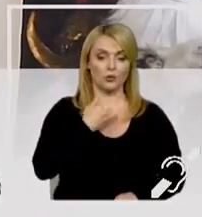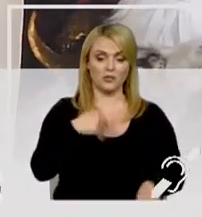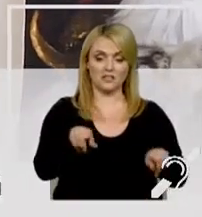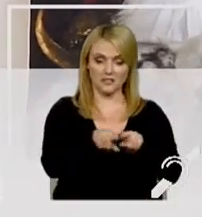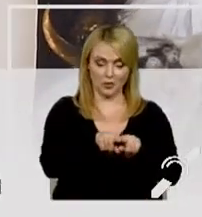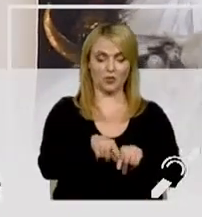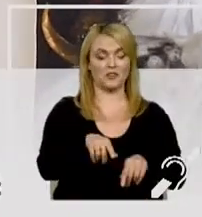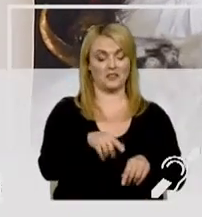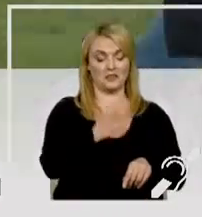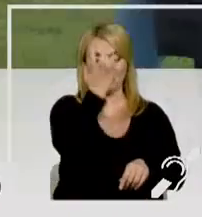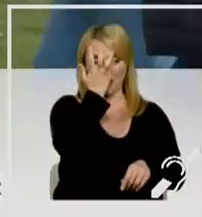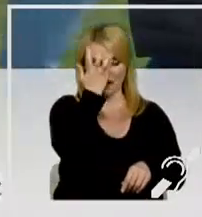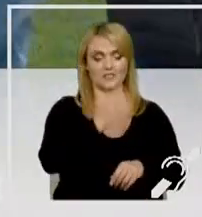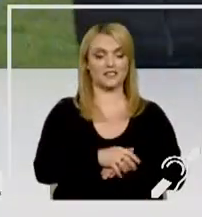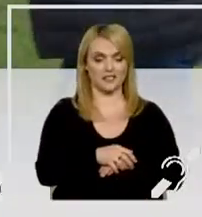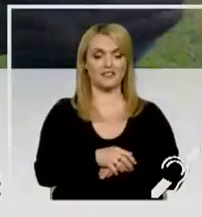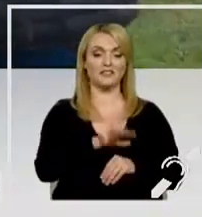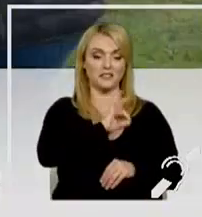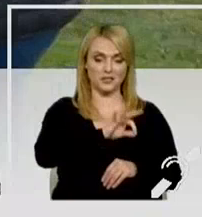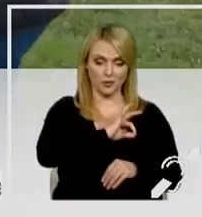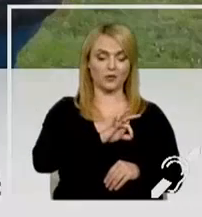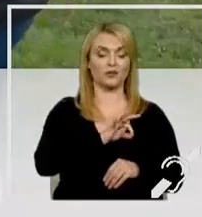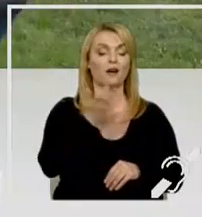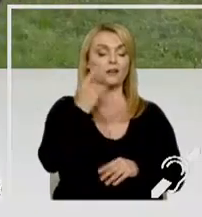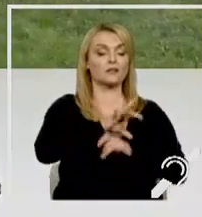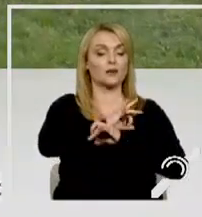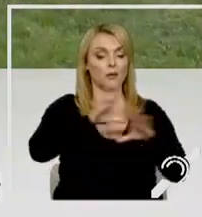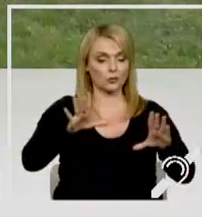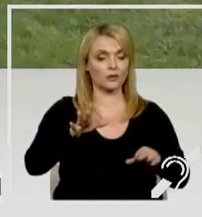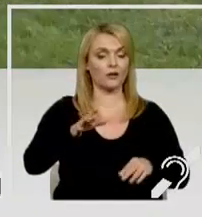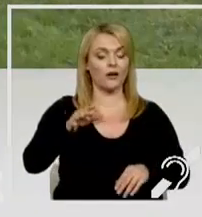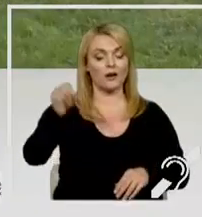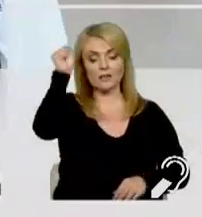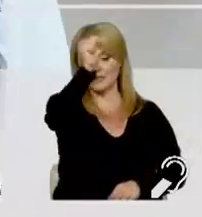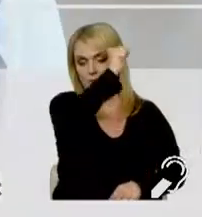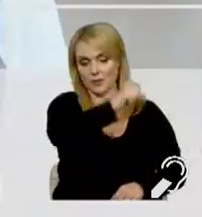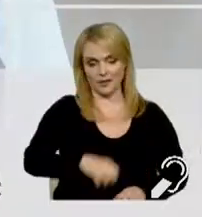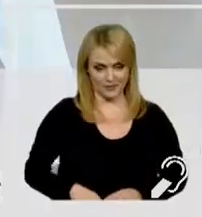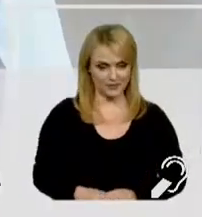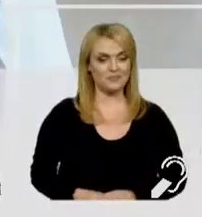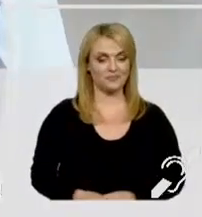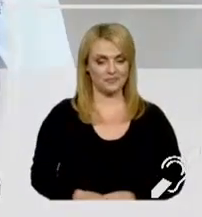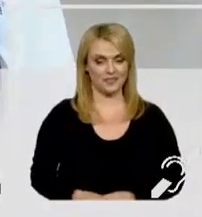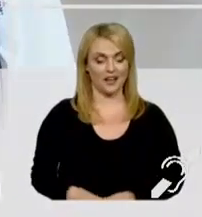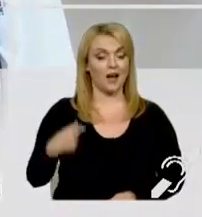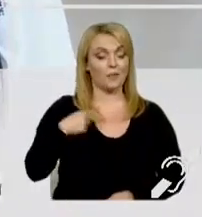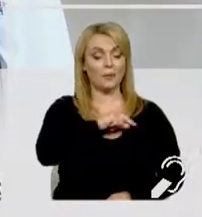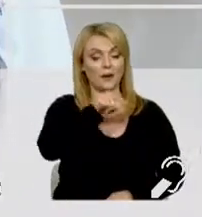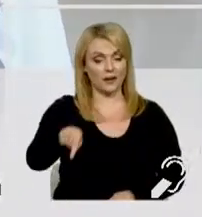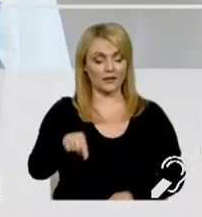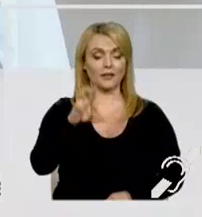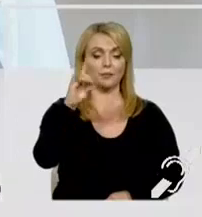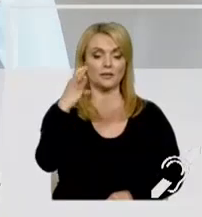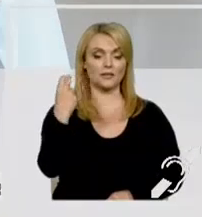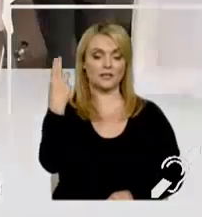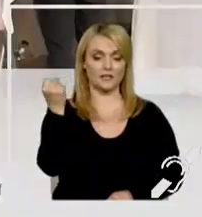e creație populară. La noi se folosesc în perioada sărbătorilor de iarnă. Venim din ținutul istoric al județului Bistrița Năsăud, de